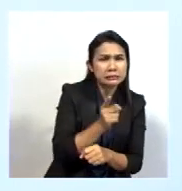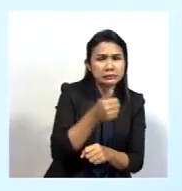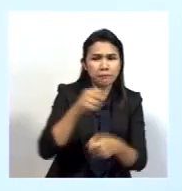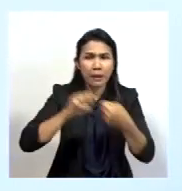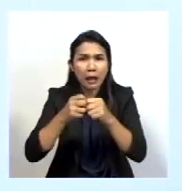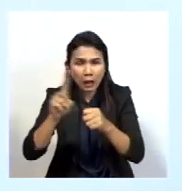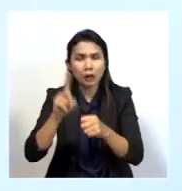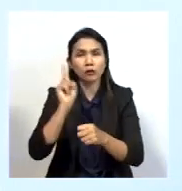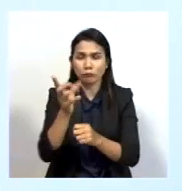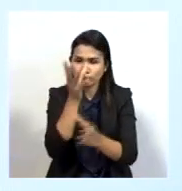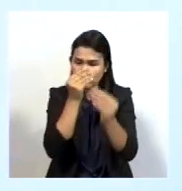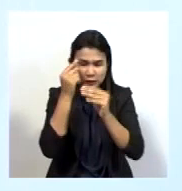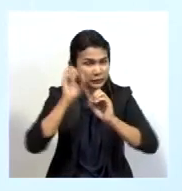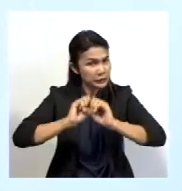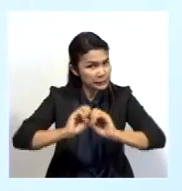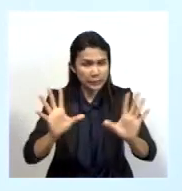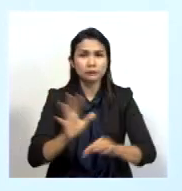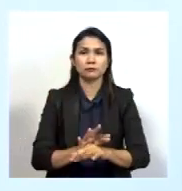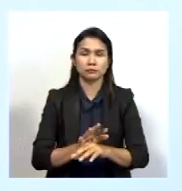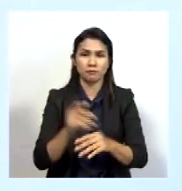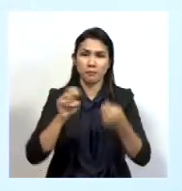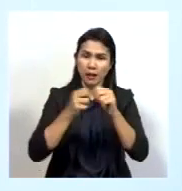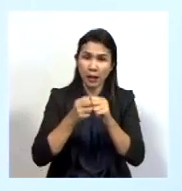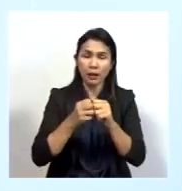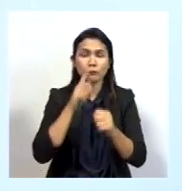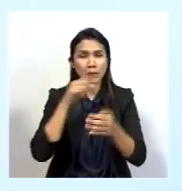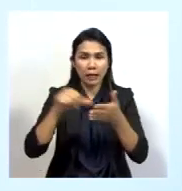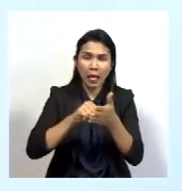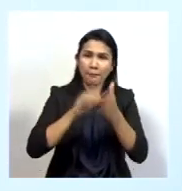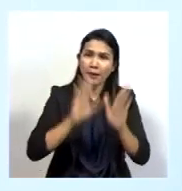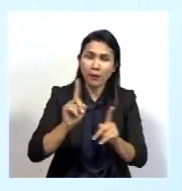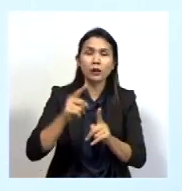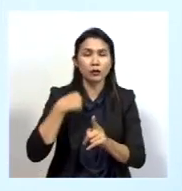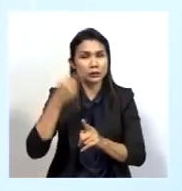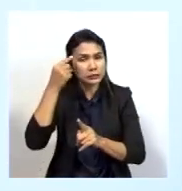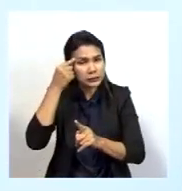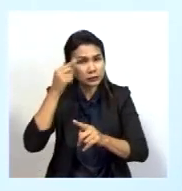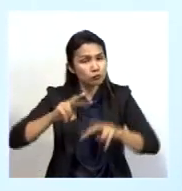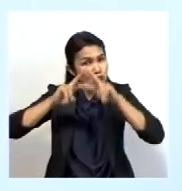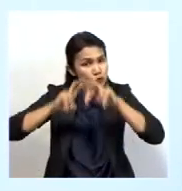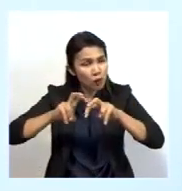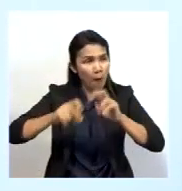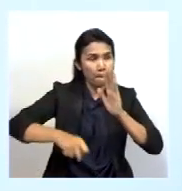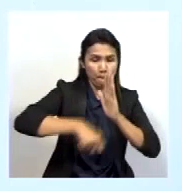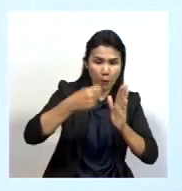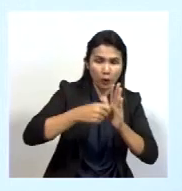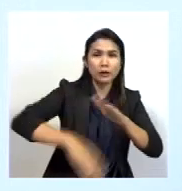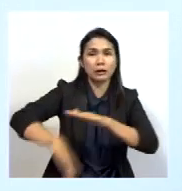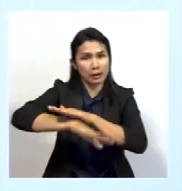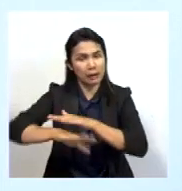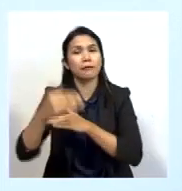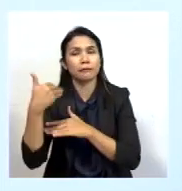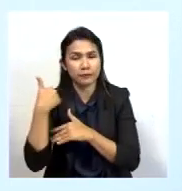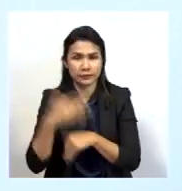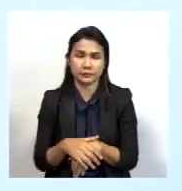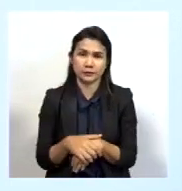ไปให้ลึกซึ้งหรือประเด็นแห่งปัญหานะว่าเราจะแก้ปัญหามีอย่างไรด้วยการเอาบทแห่งคิดวิเคราะห์ที่มีเหตุมีผลมีหลักการนะครับ